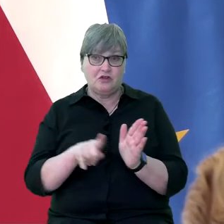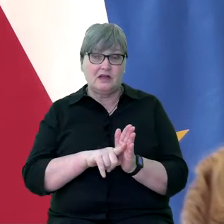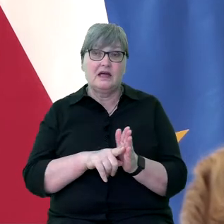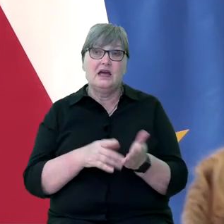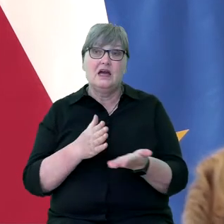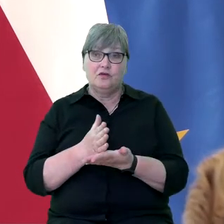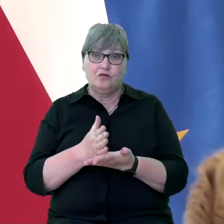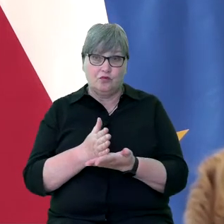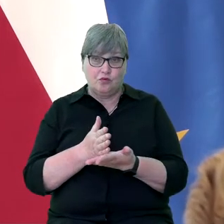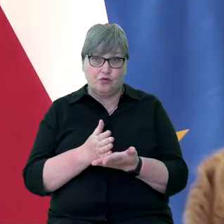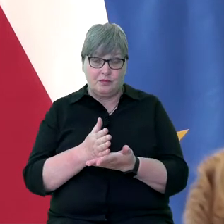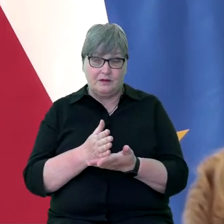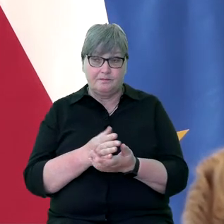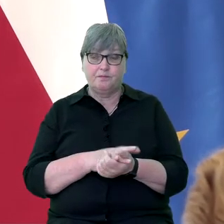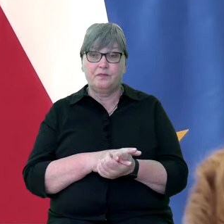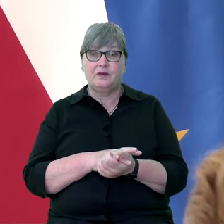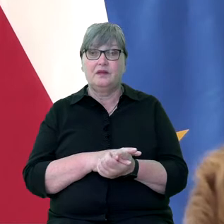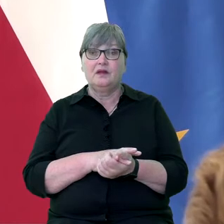kierunkami jej dalszego rozwoju.